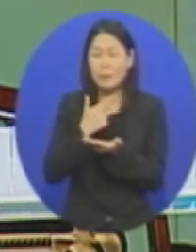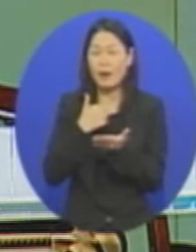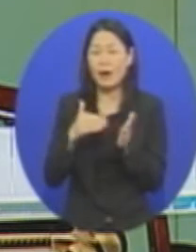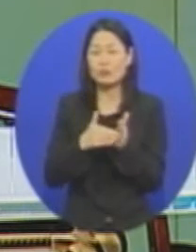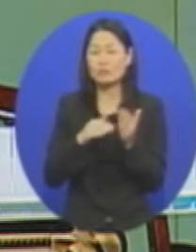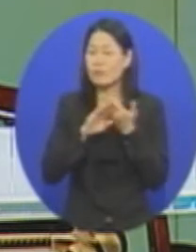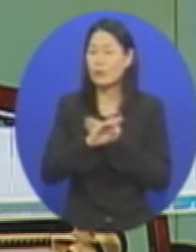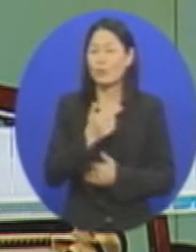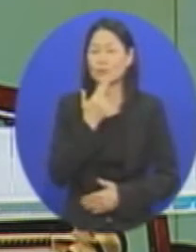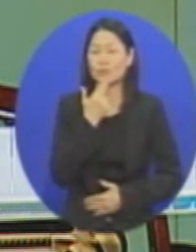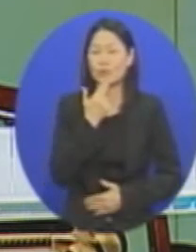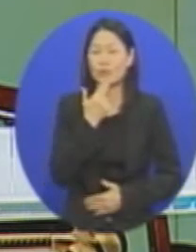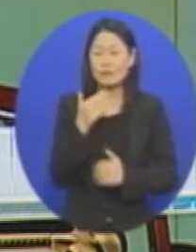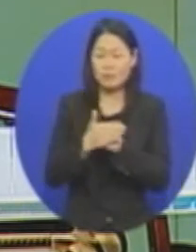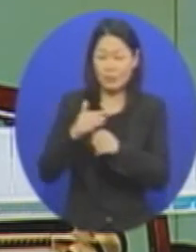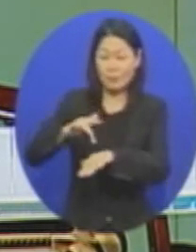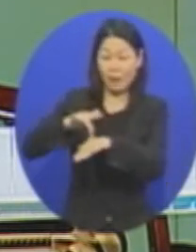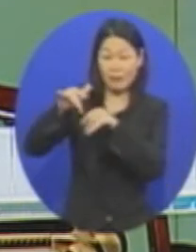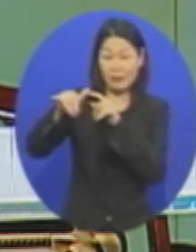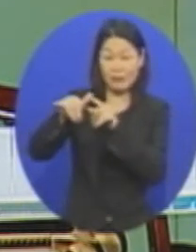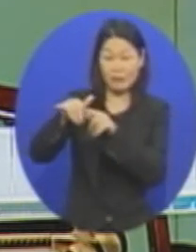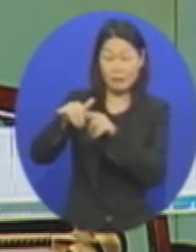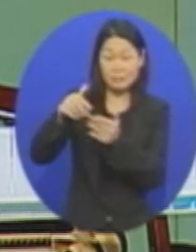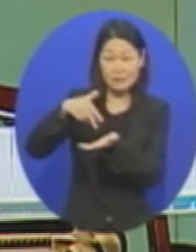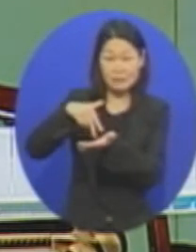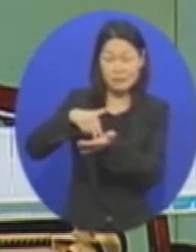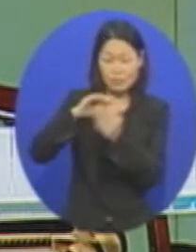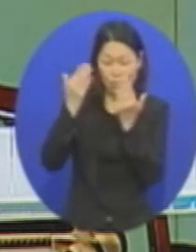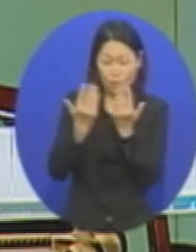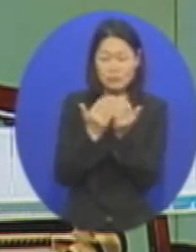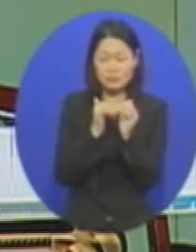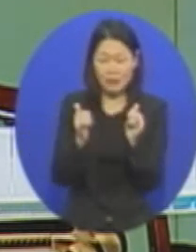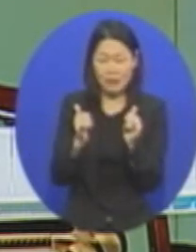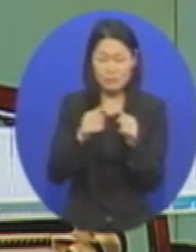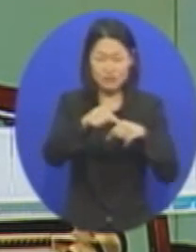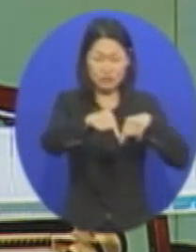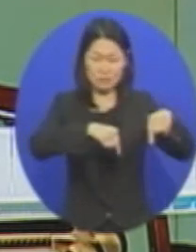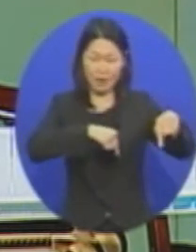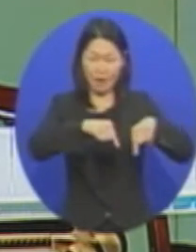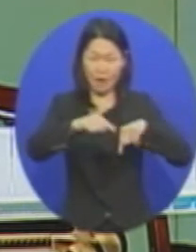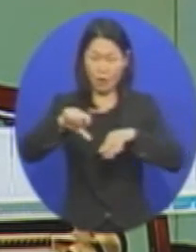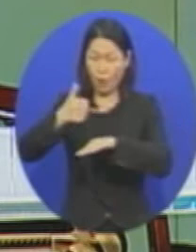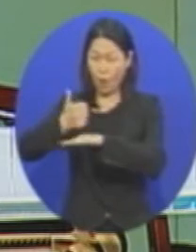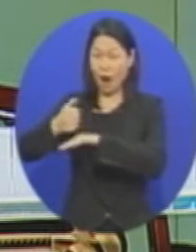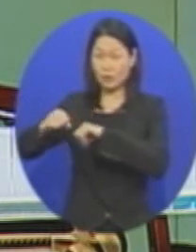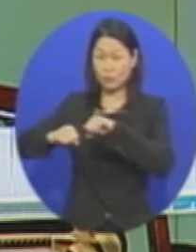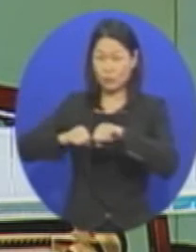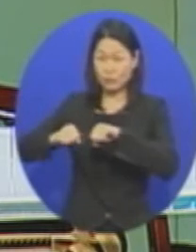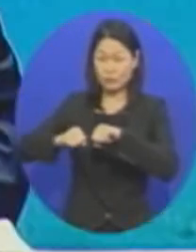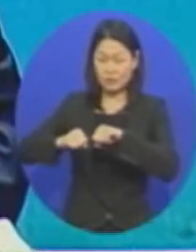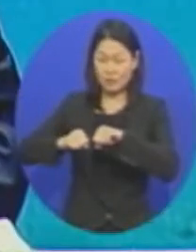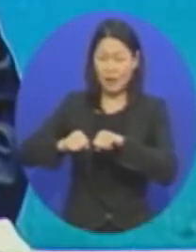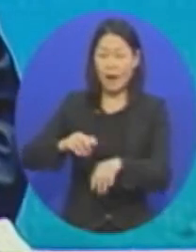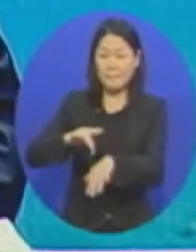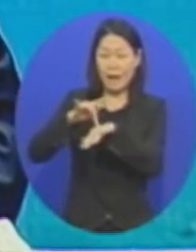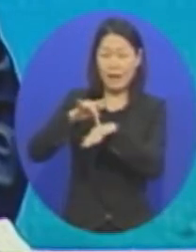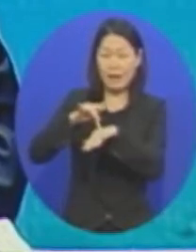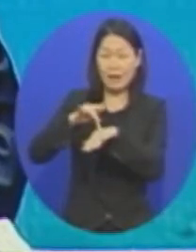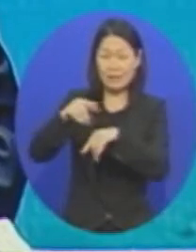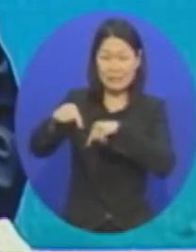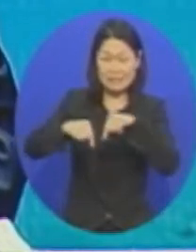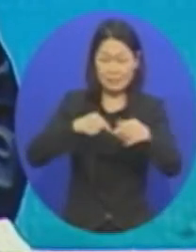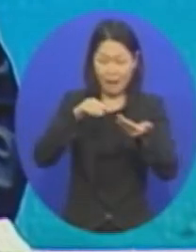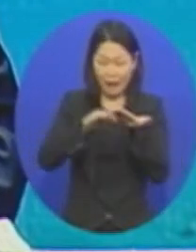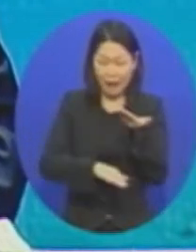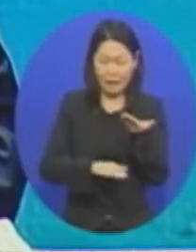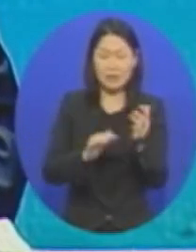마비는 모든 사람을 지배하고 왕 노릇 하고 마귀의 지배 아래 사람은 살